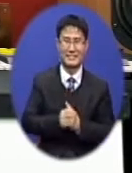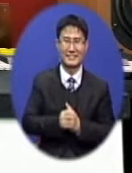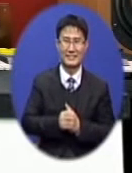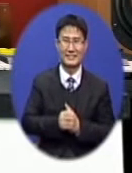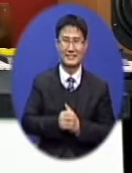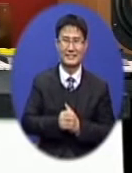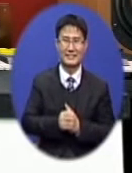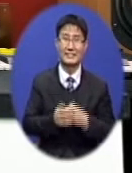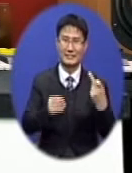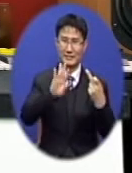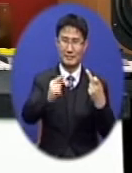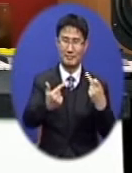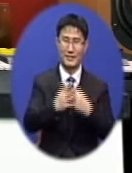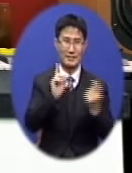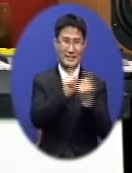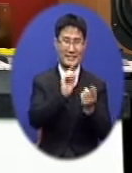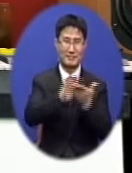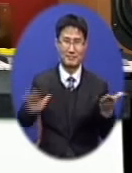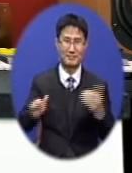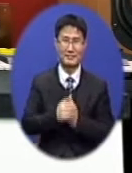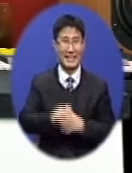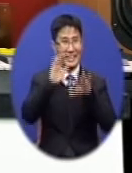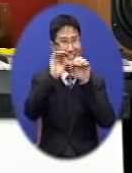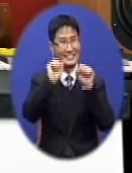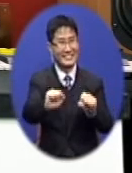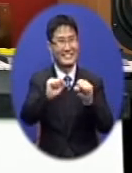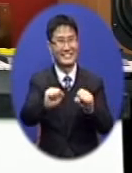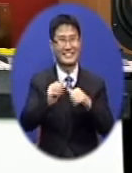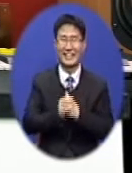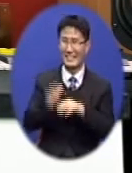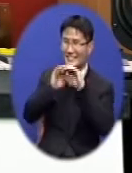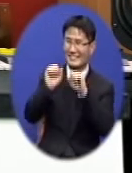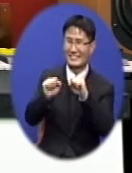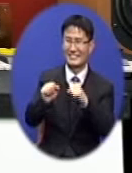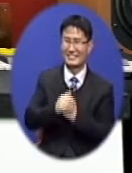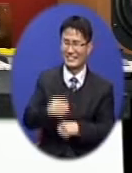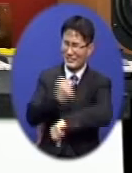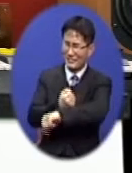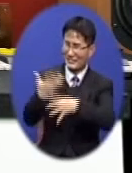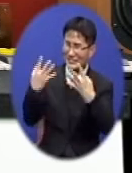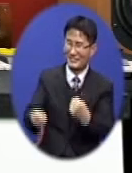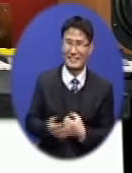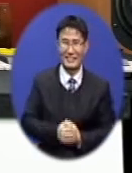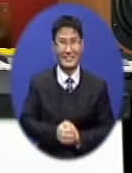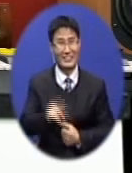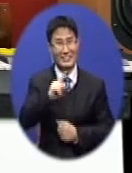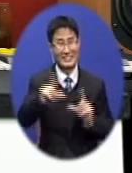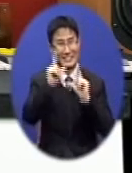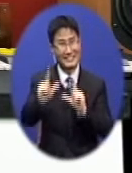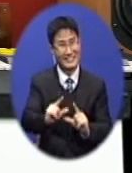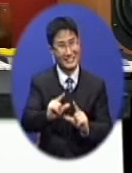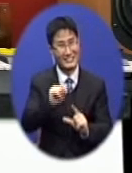번호 12번 만나보겠습니다. 네. 안녕하세요. 네, 안녕하세요. 수고 많으십니다. 네, 네. 어디